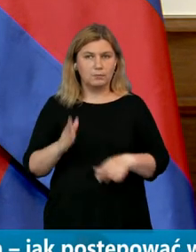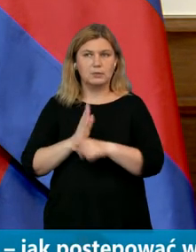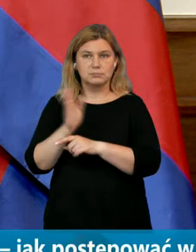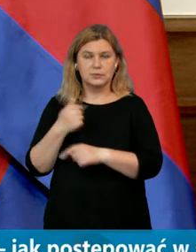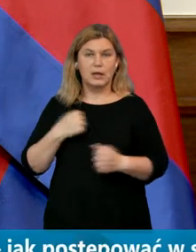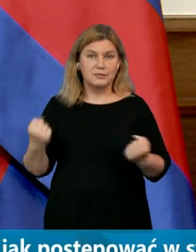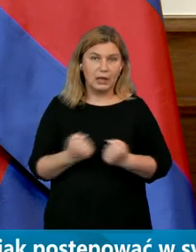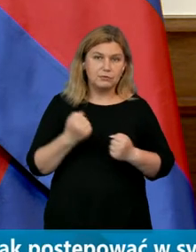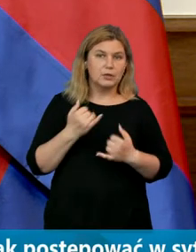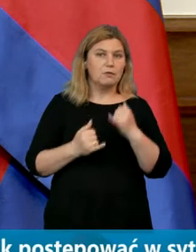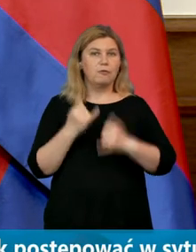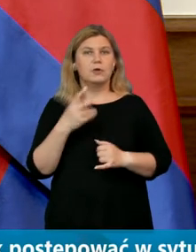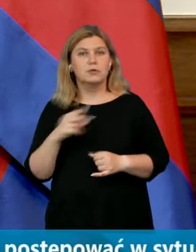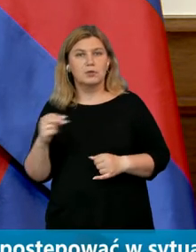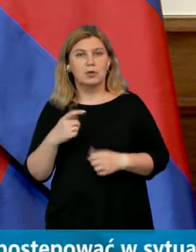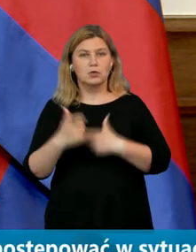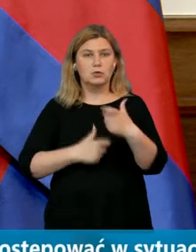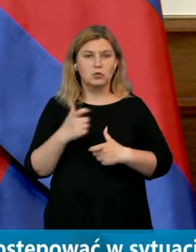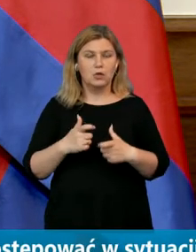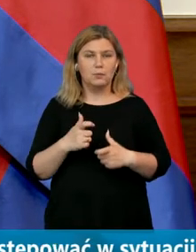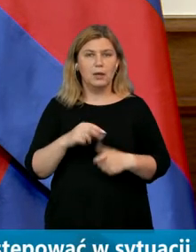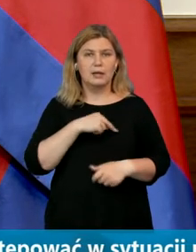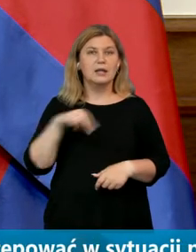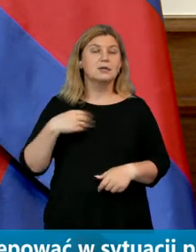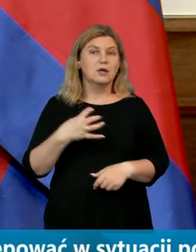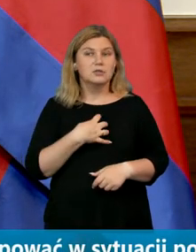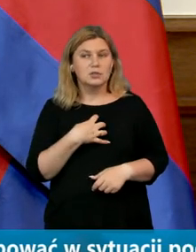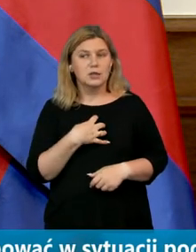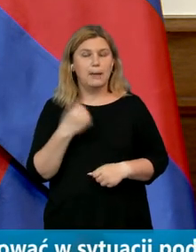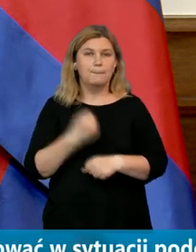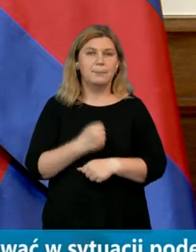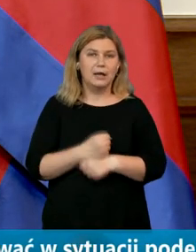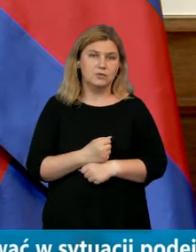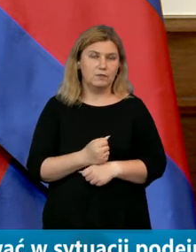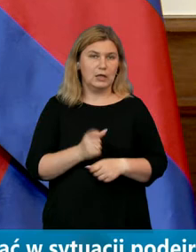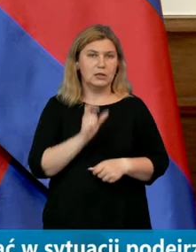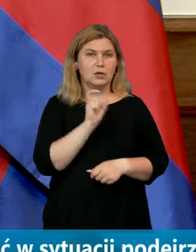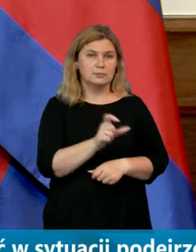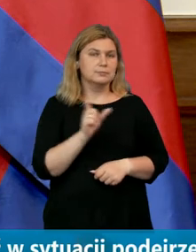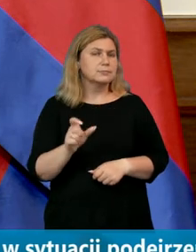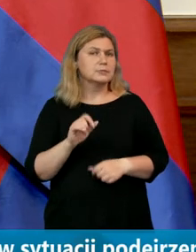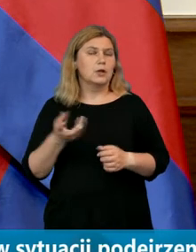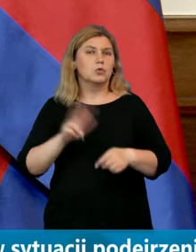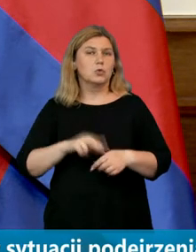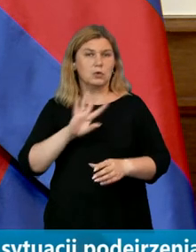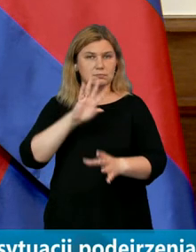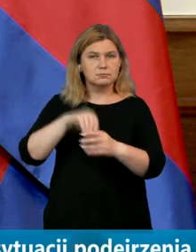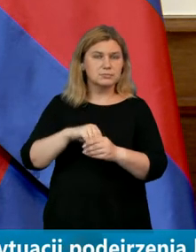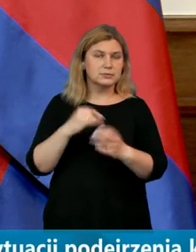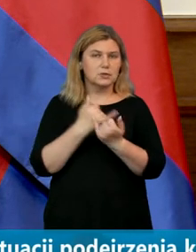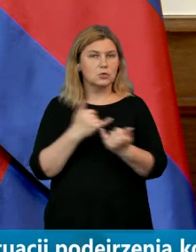zadziałam, jeżeli nie, zrobią to nasi dyrektorzy czy pracownicy poszczególnych instytucji, które są zaangażowane w różnego